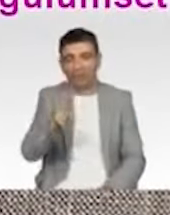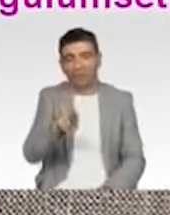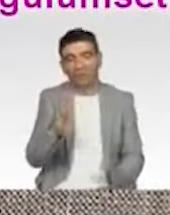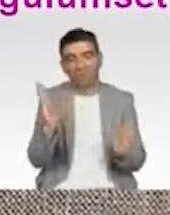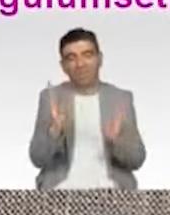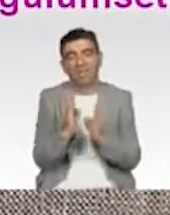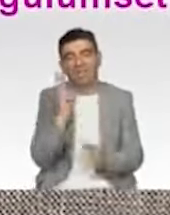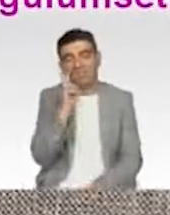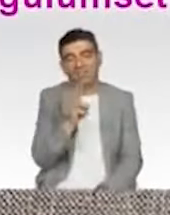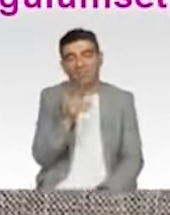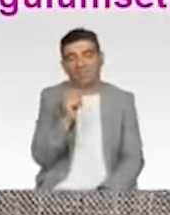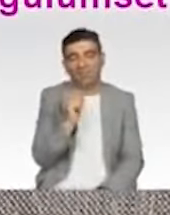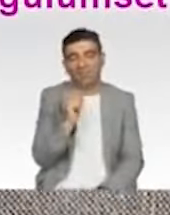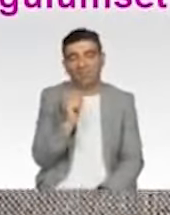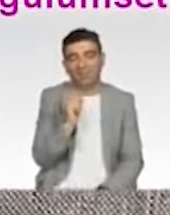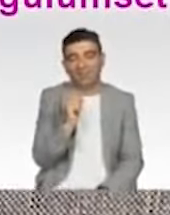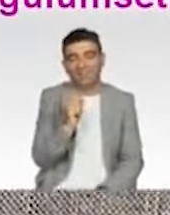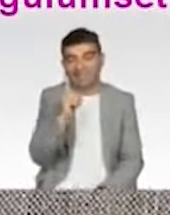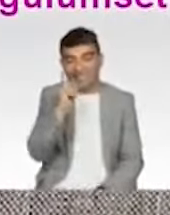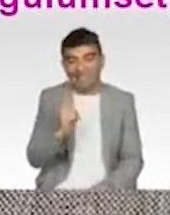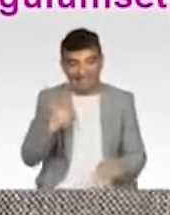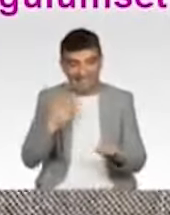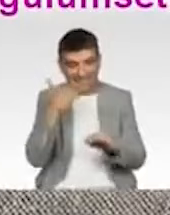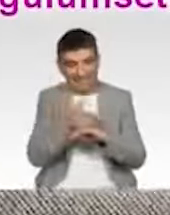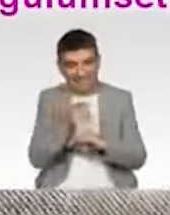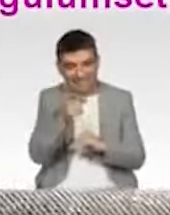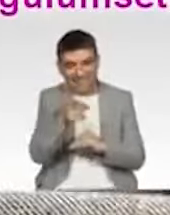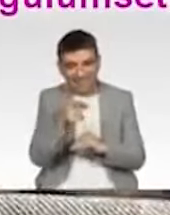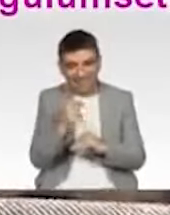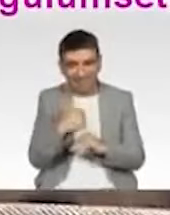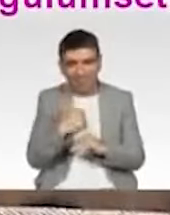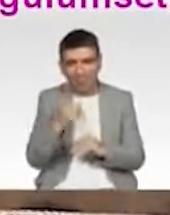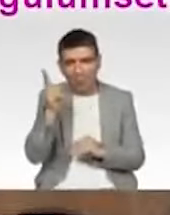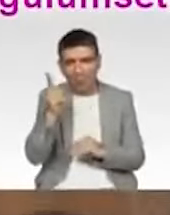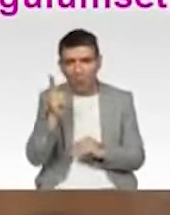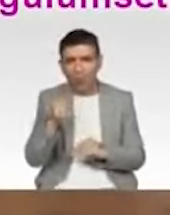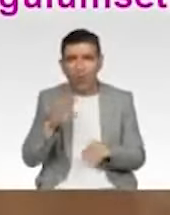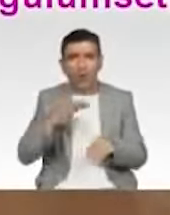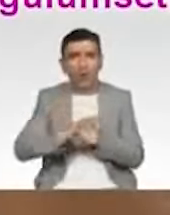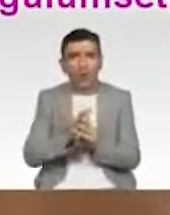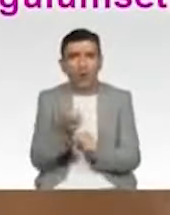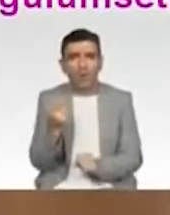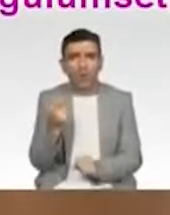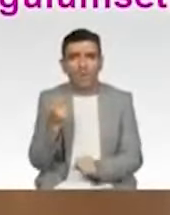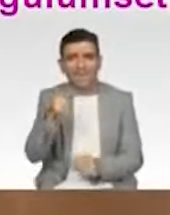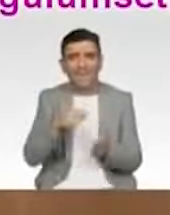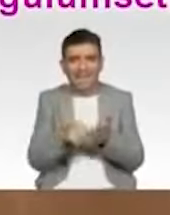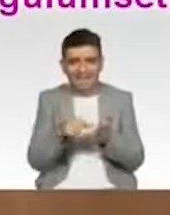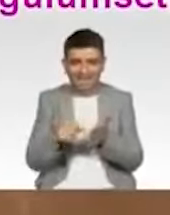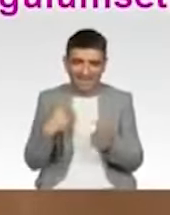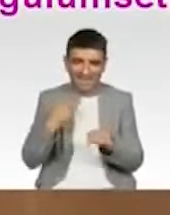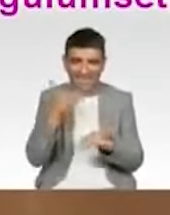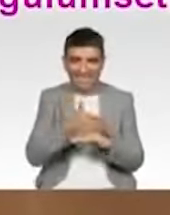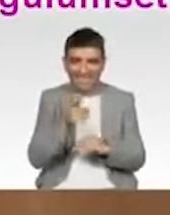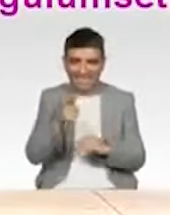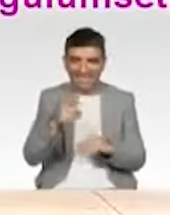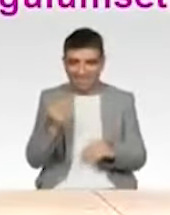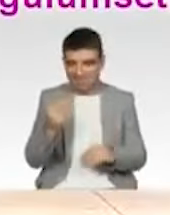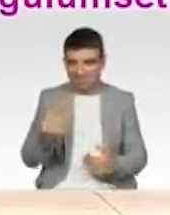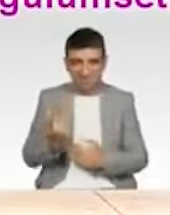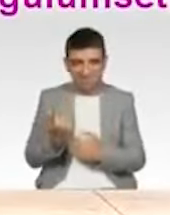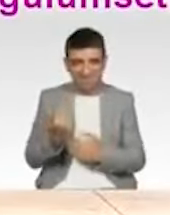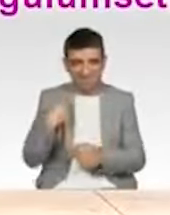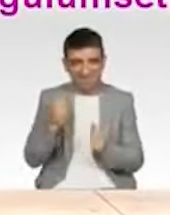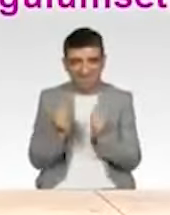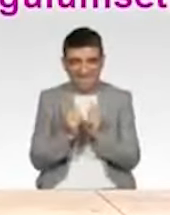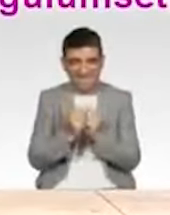nasıl karşılanıyor? Seni bir anlatsana. Valla ilk gittiğimde Kamerun'a, o zaman korona döneminde gitmiştik. Ben Fadila'ya hep şey diyordum, çocuklar falan hep beraber